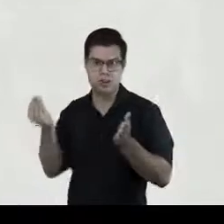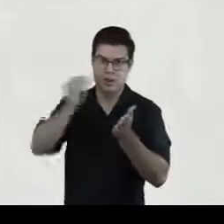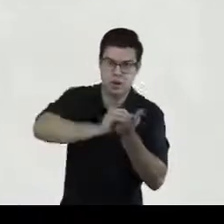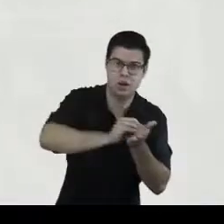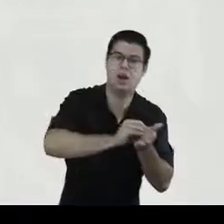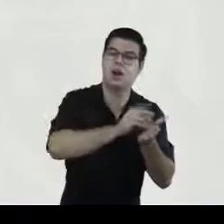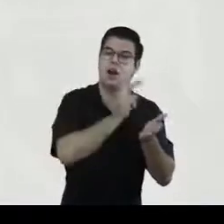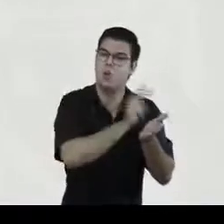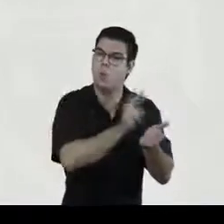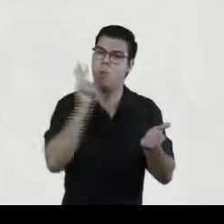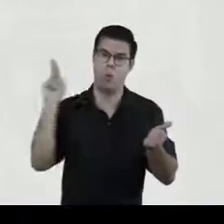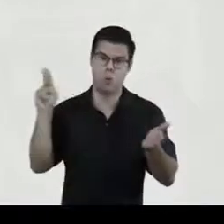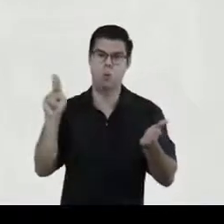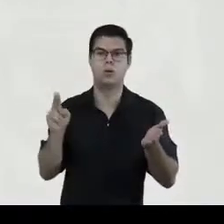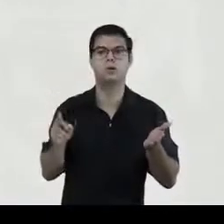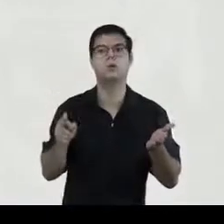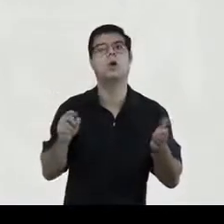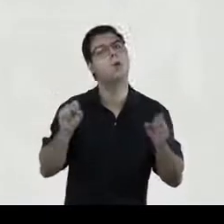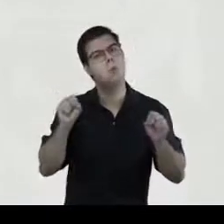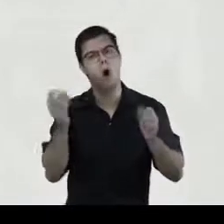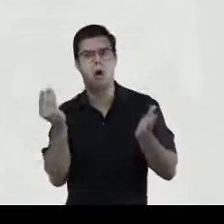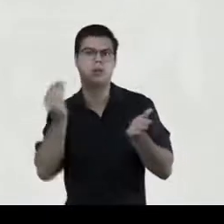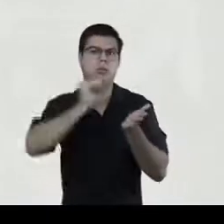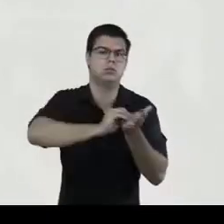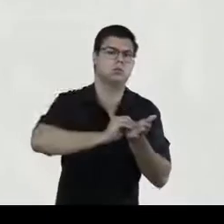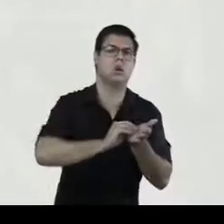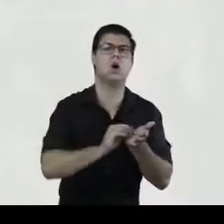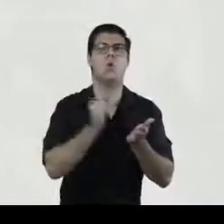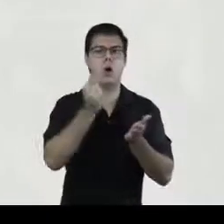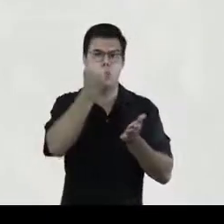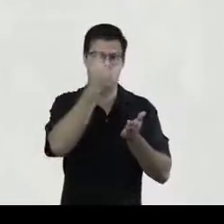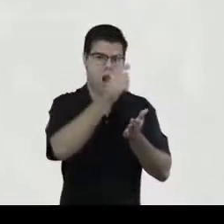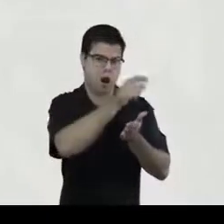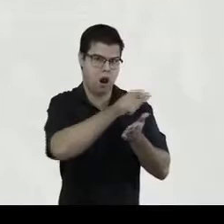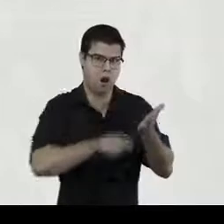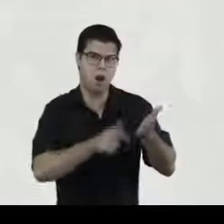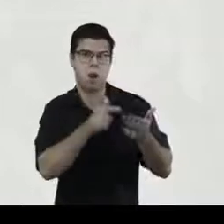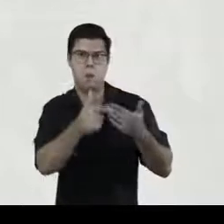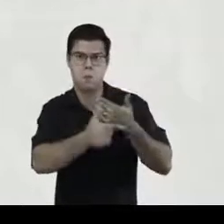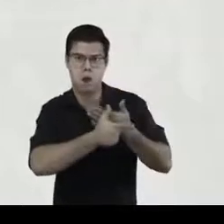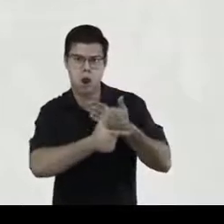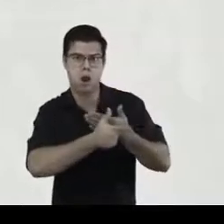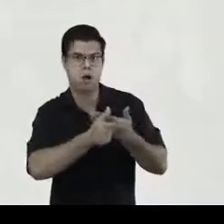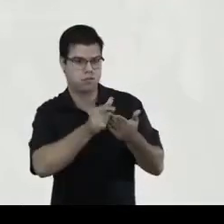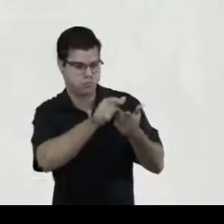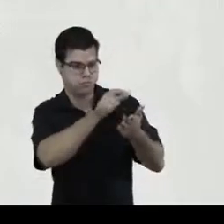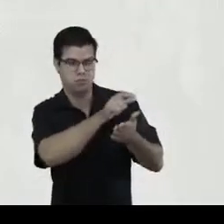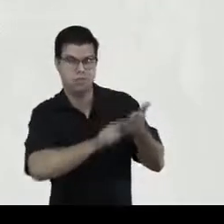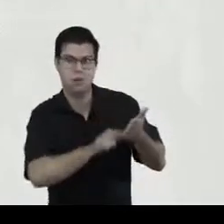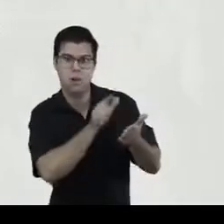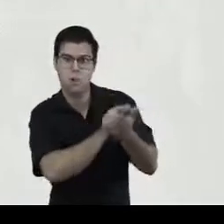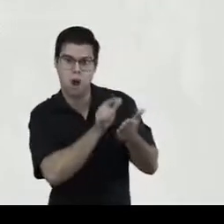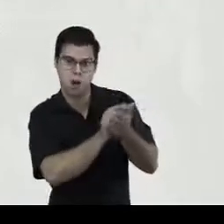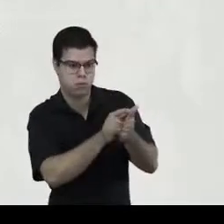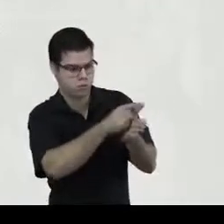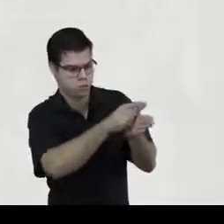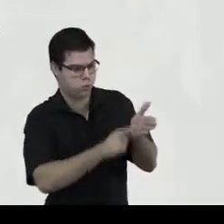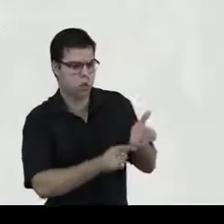in z.B. kursiv vorkamen. Das heißt, das ist etwas, worauf man offensichtlich achten muss.